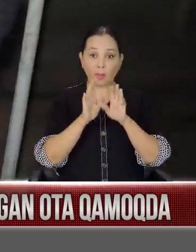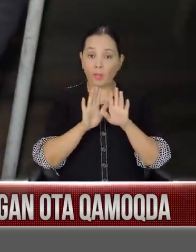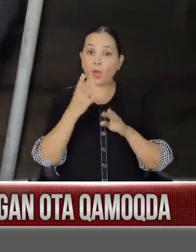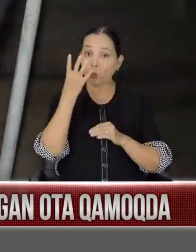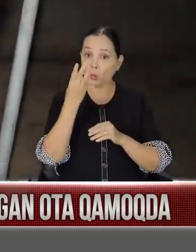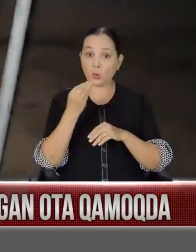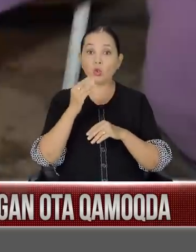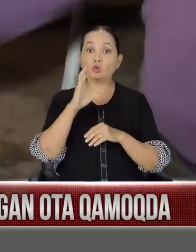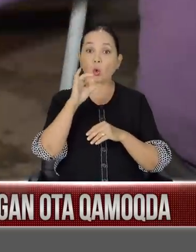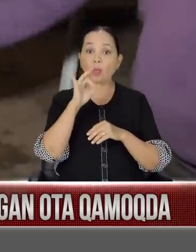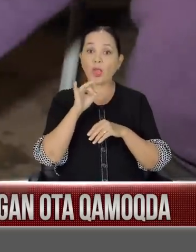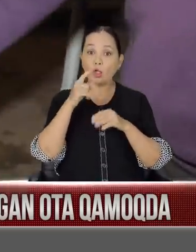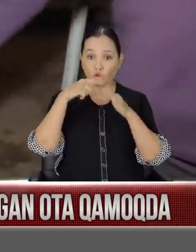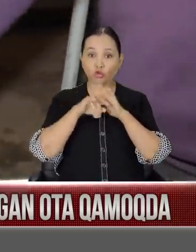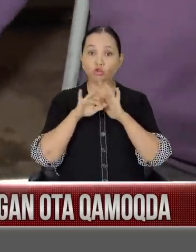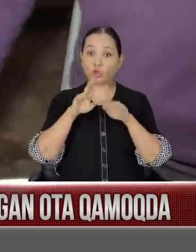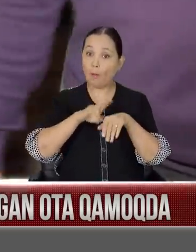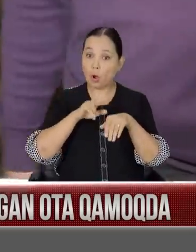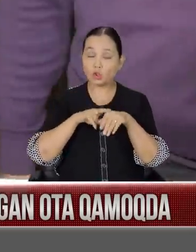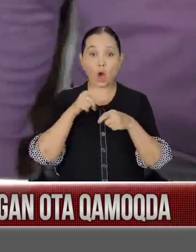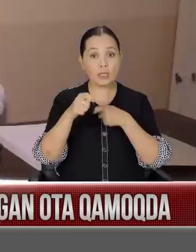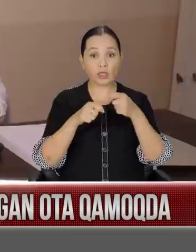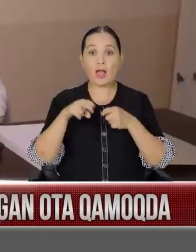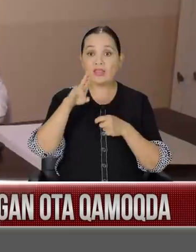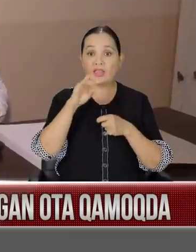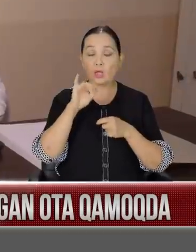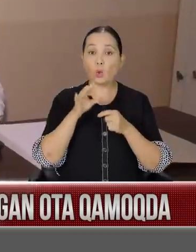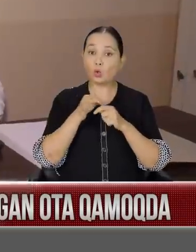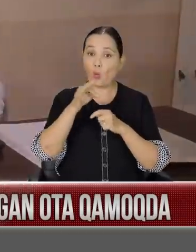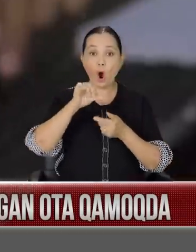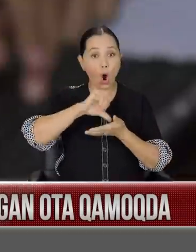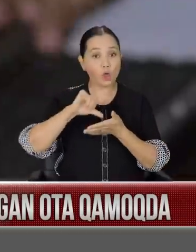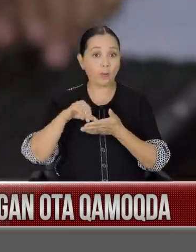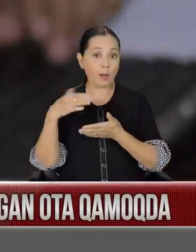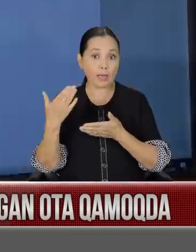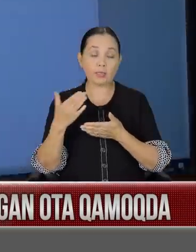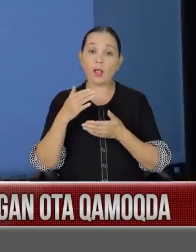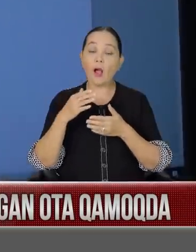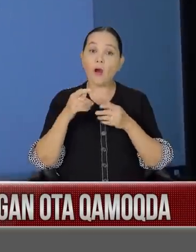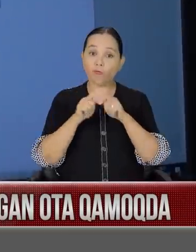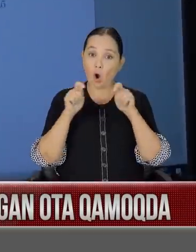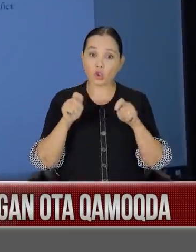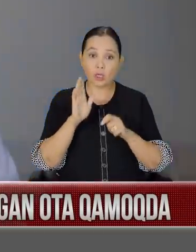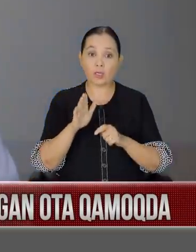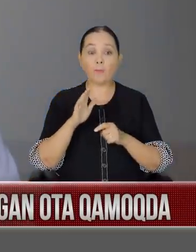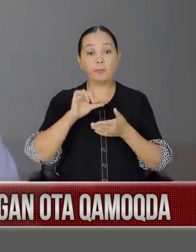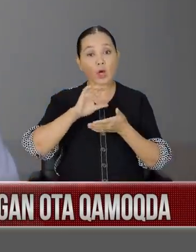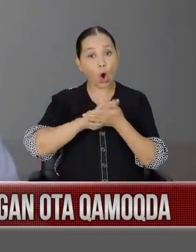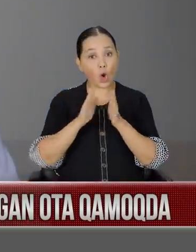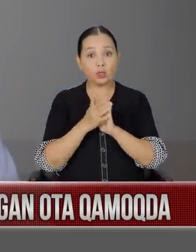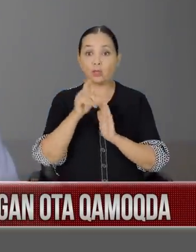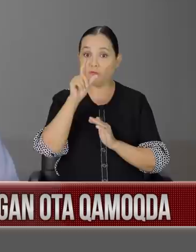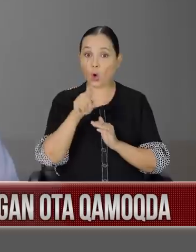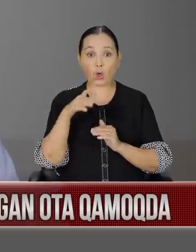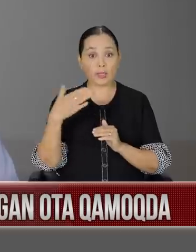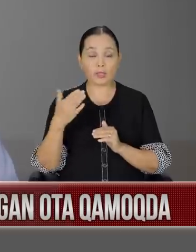4 kun ichida Surxondaryo viloyati ichki ishlar boshqarmasi, Denov tumani ichki ishlar bo'limi xodimlari tomonidan fosh etildi. Mazkur holat yuzasidan